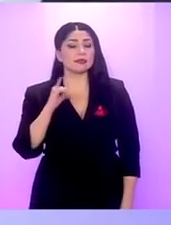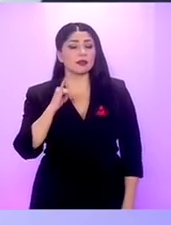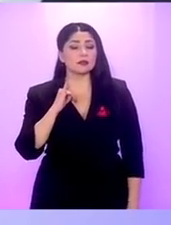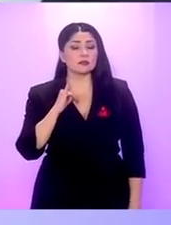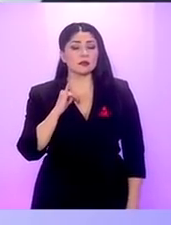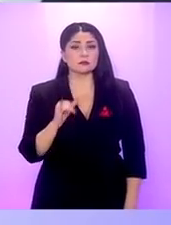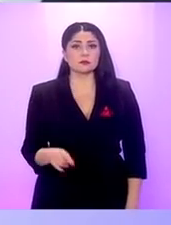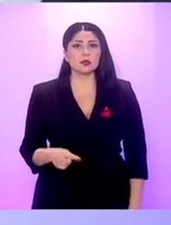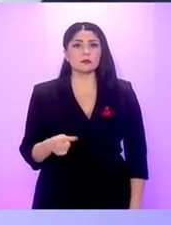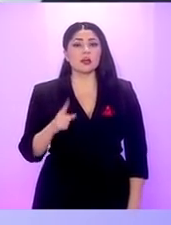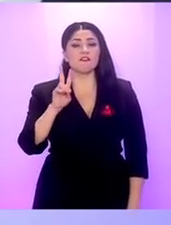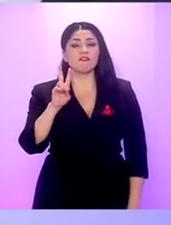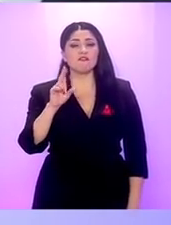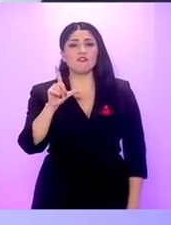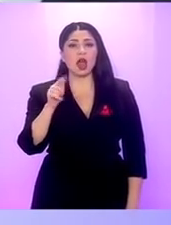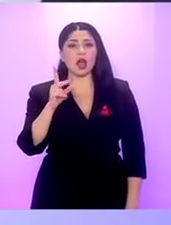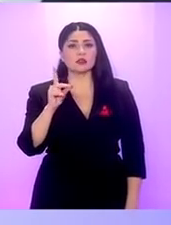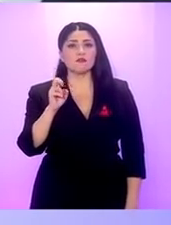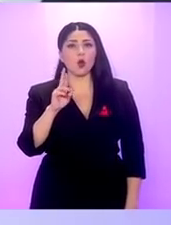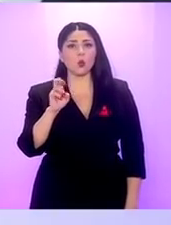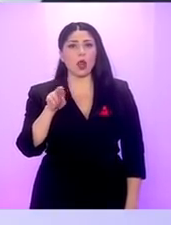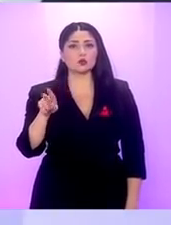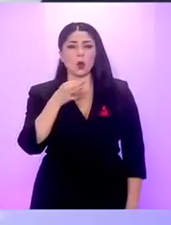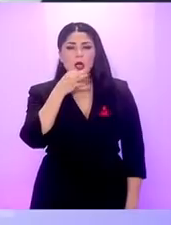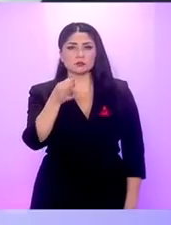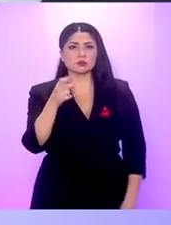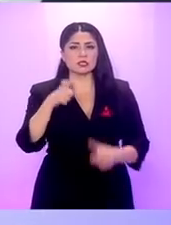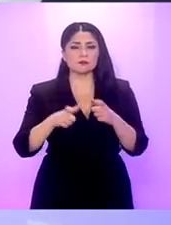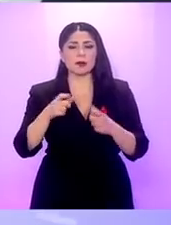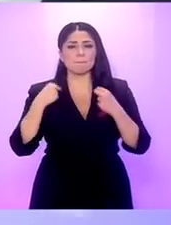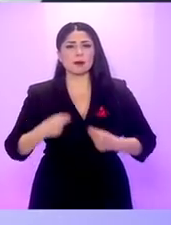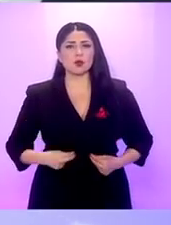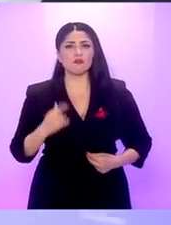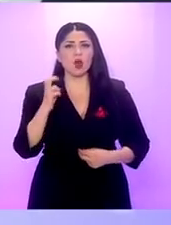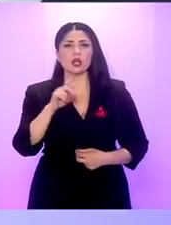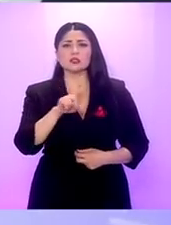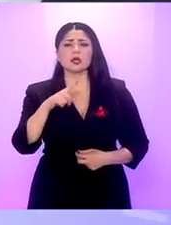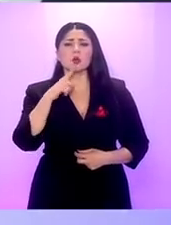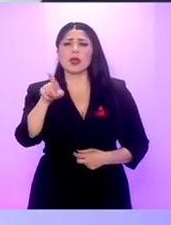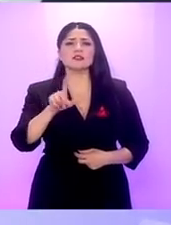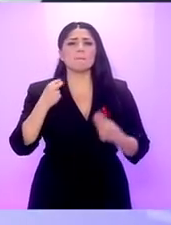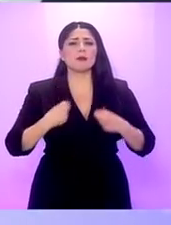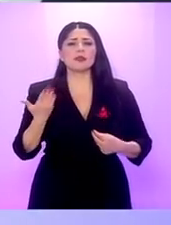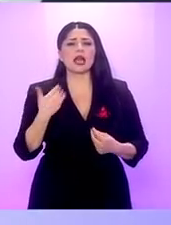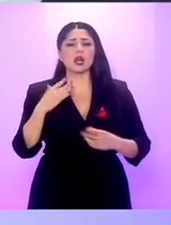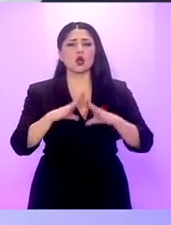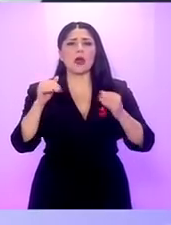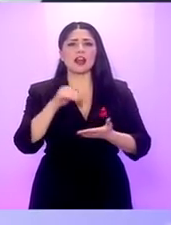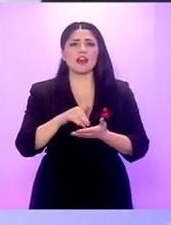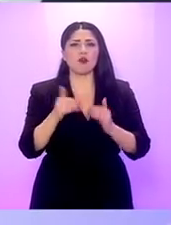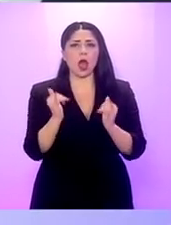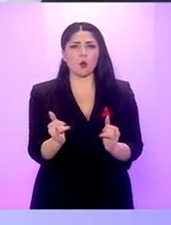Vâlceanu, l-am auzit pe Vlad Voiculescu spunând, apropo de premierul Florin Câțu, că nu este premierul de care are nevoie România în aceste